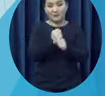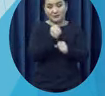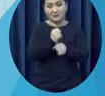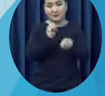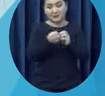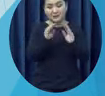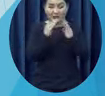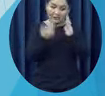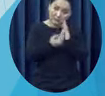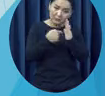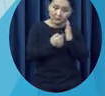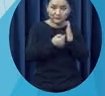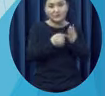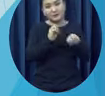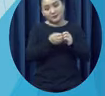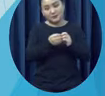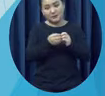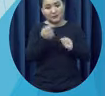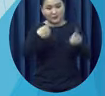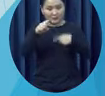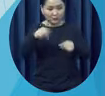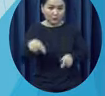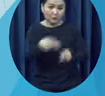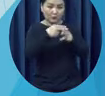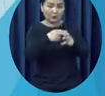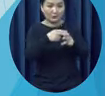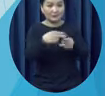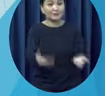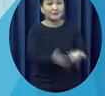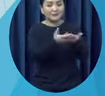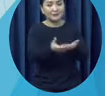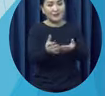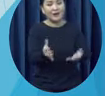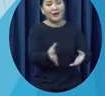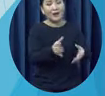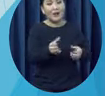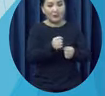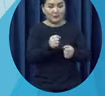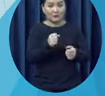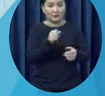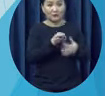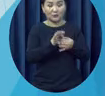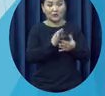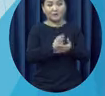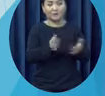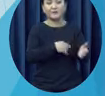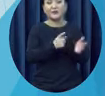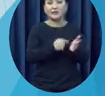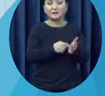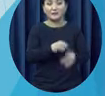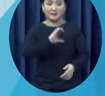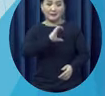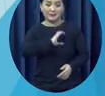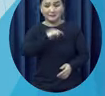бүлтэйгээ илүү ойр дотно байх, илүү их тусламж дэмжлэг авахд илүү ойртох ач холбогдолтой байдаг. Мөн шаардлагатай тохиолдолд манай сэтгц эрүүл